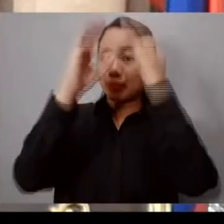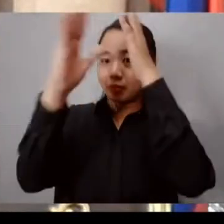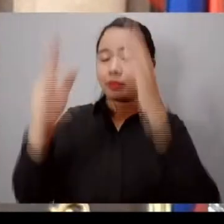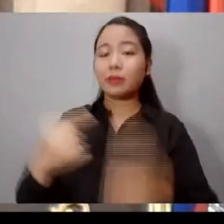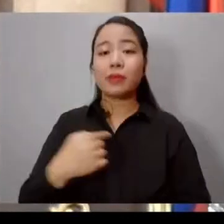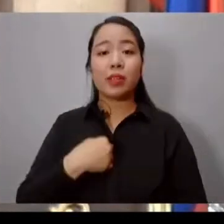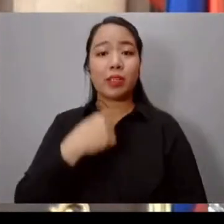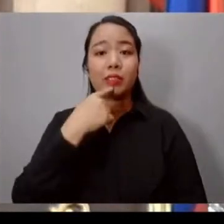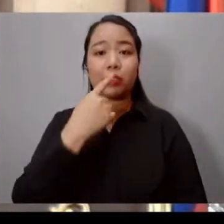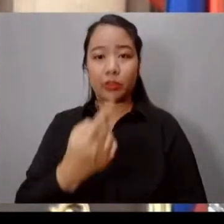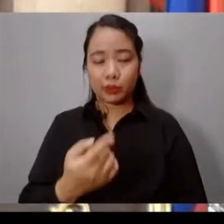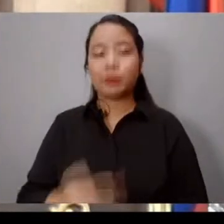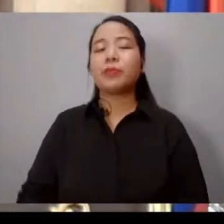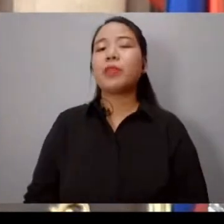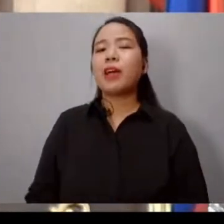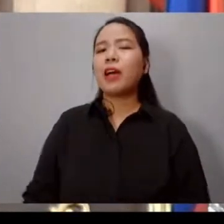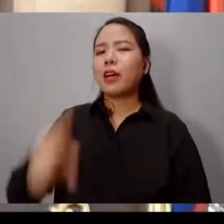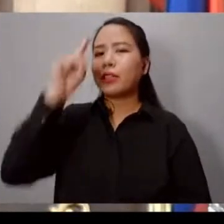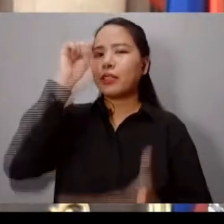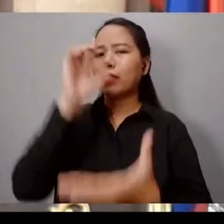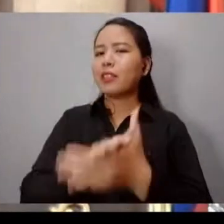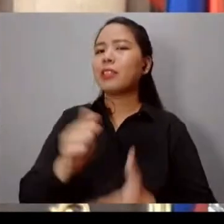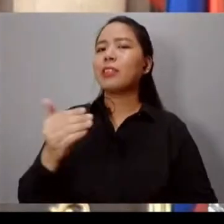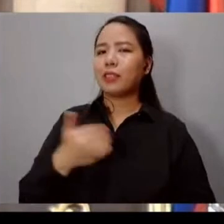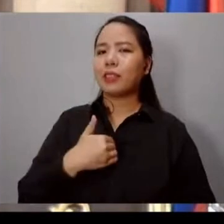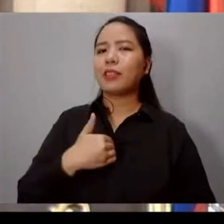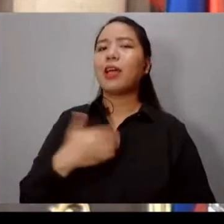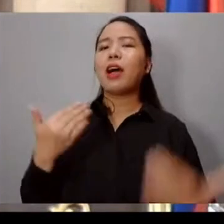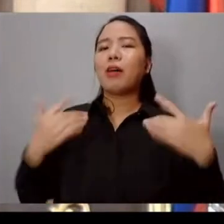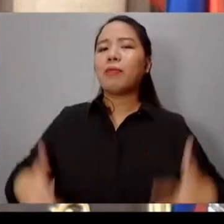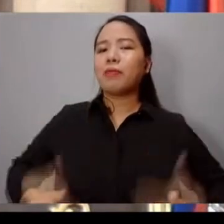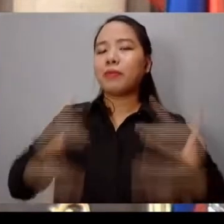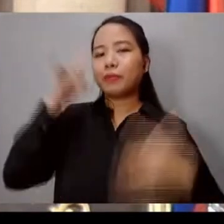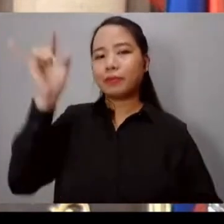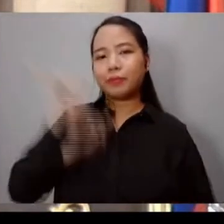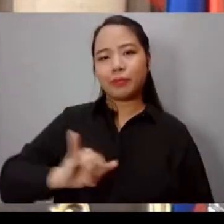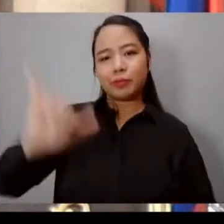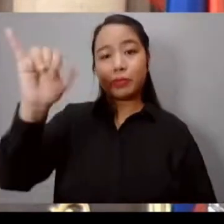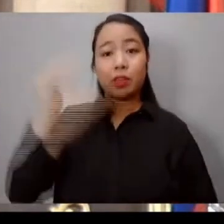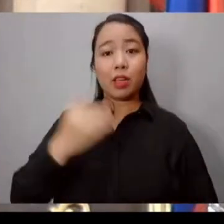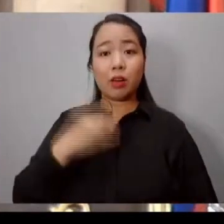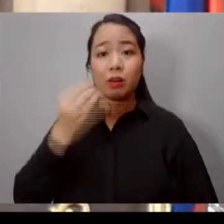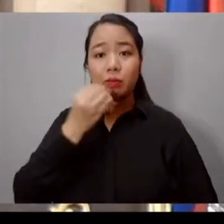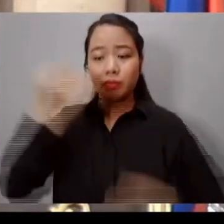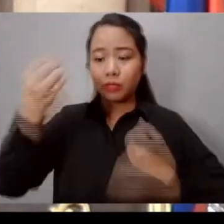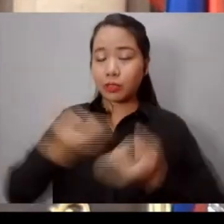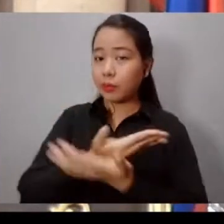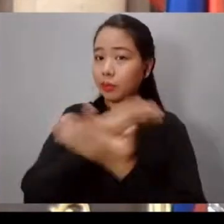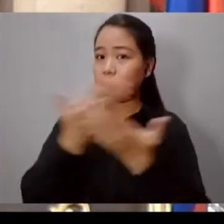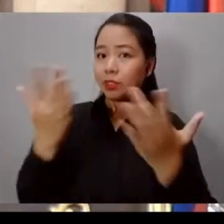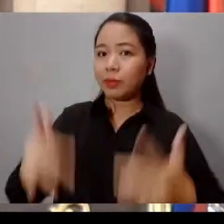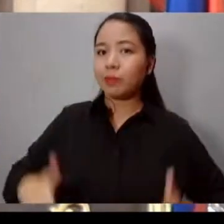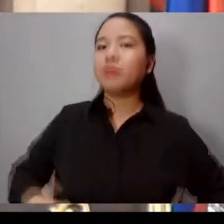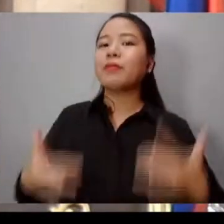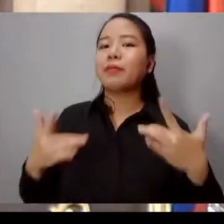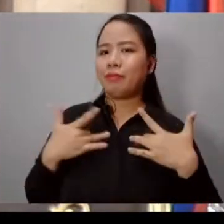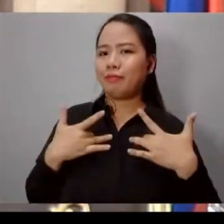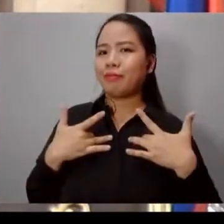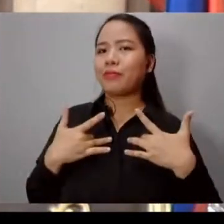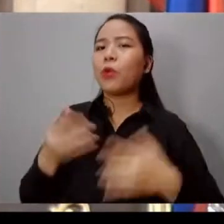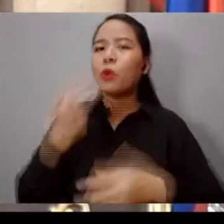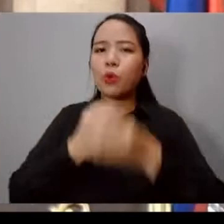akin ay may buhay na walang hanggan. Ako ang pagkaing nagbibigay buhay. Kumain ng mana ang inyong mga ninuno